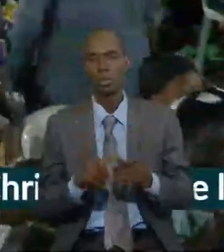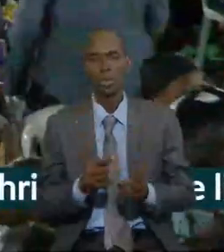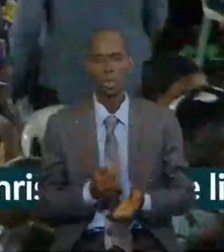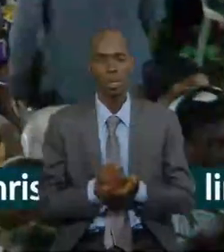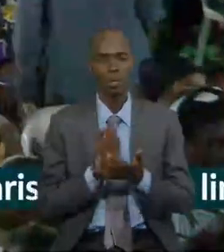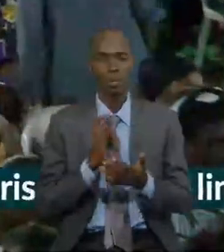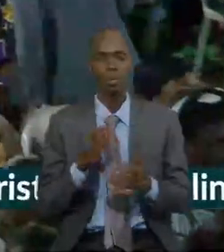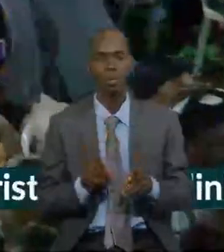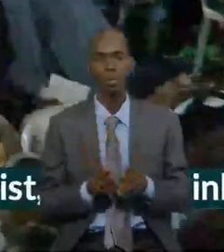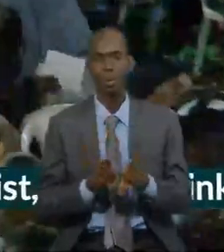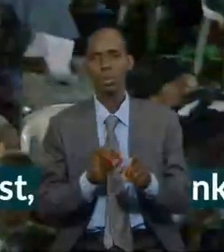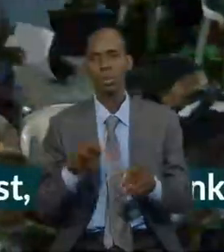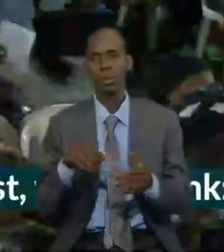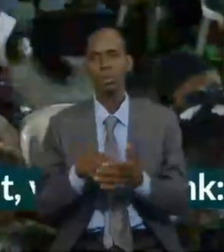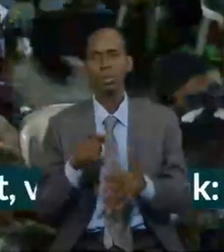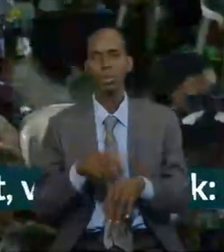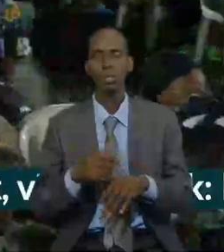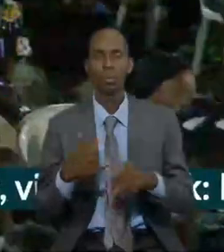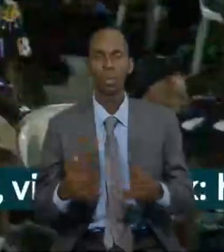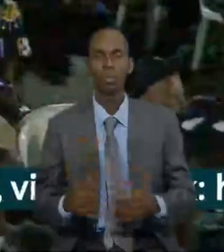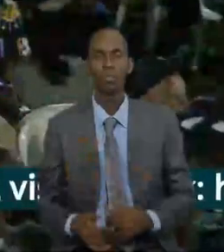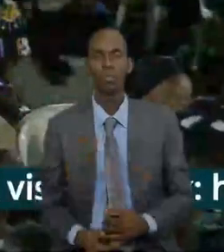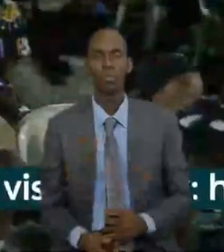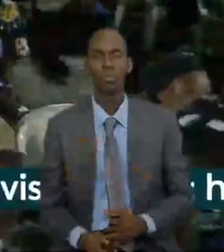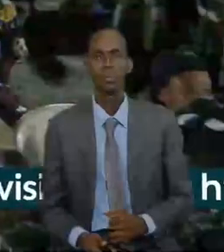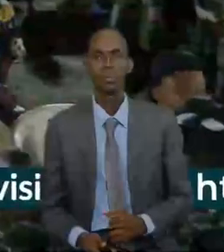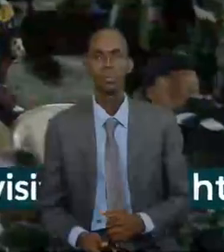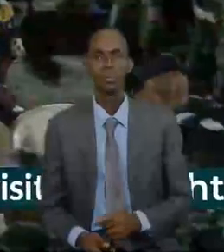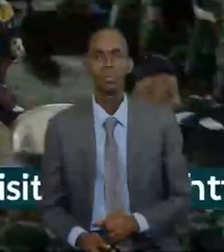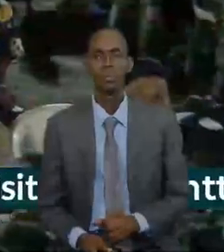et notre modulateur va nous aider pour cette période